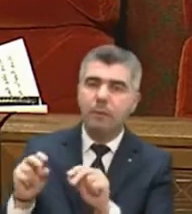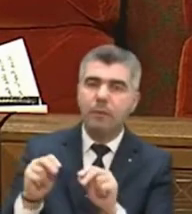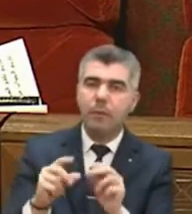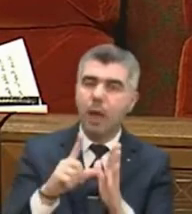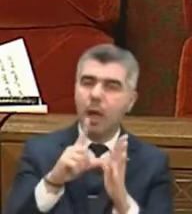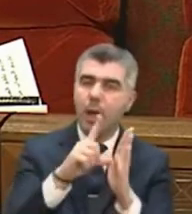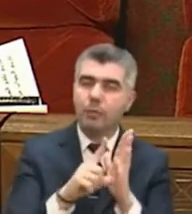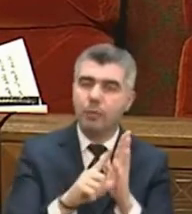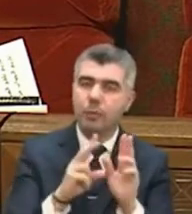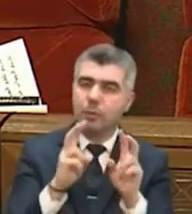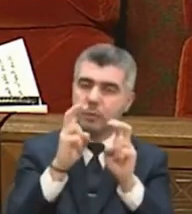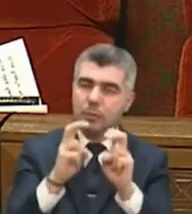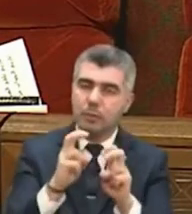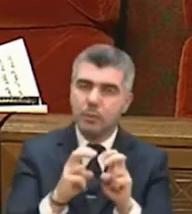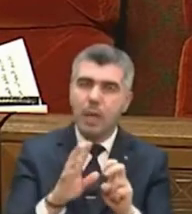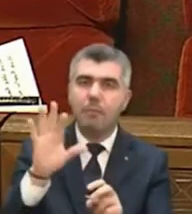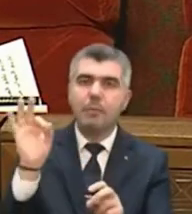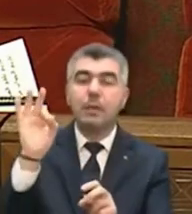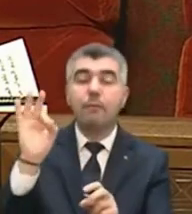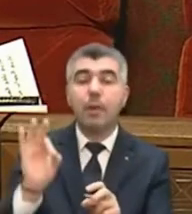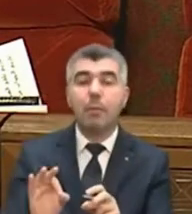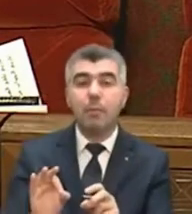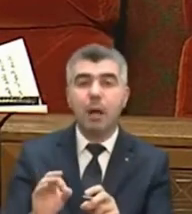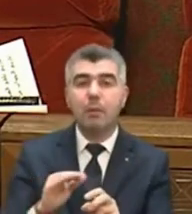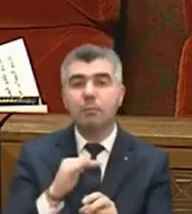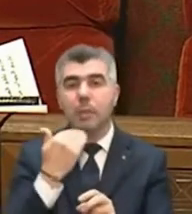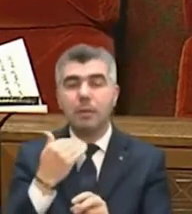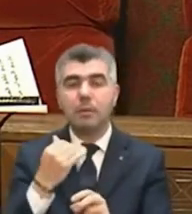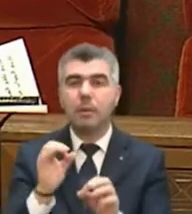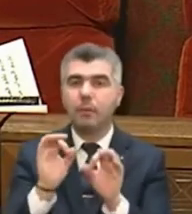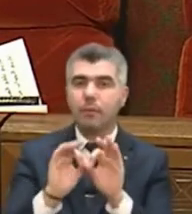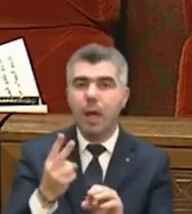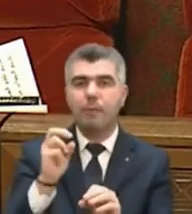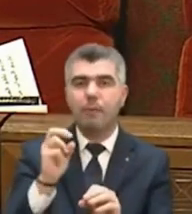ديالنا هو الخفض ب 50% من عدد القتلى في أفق 2030 إن شاء الله. شكرا.